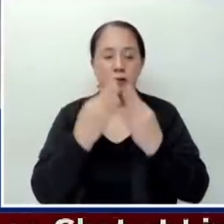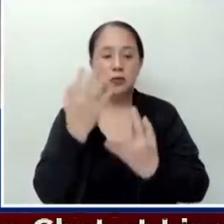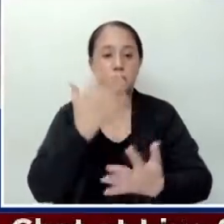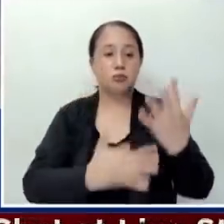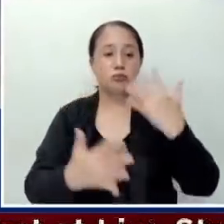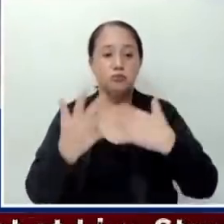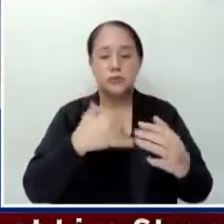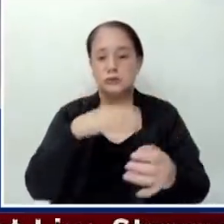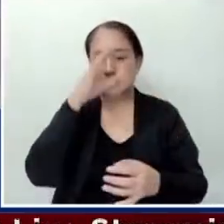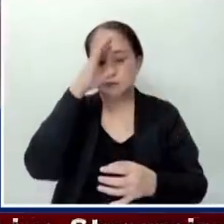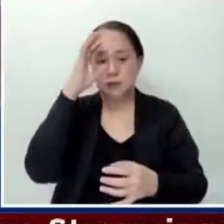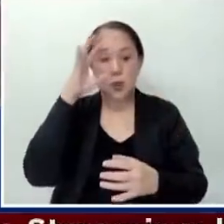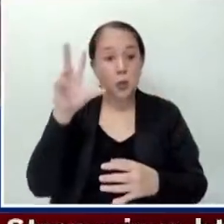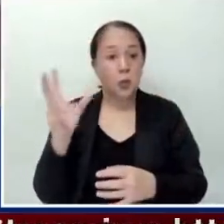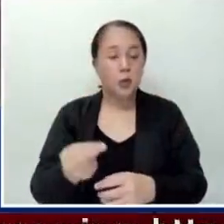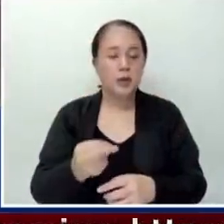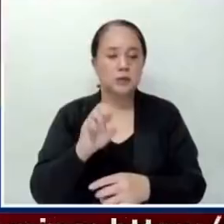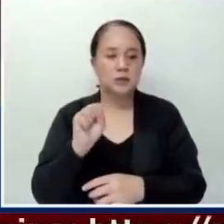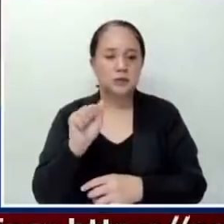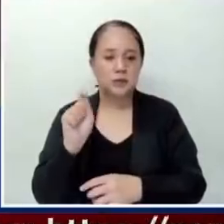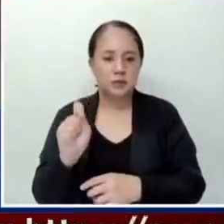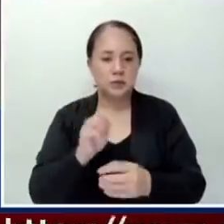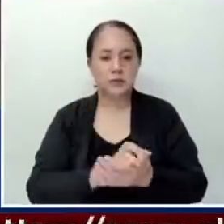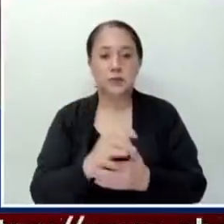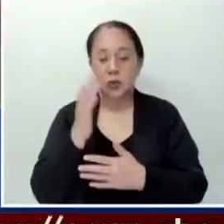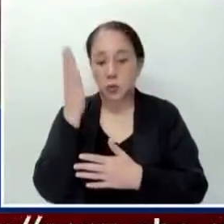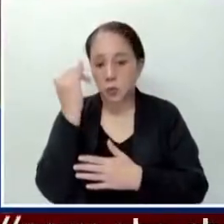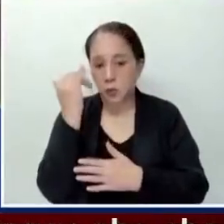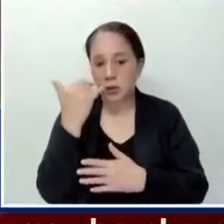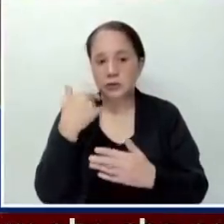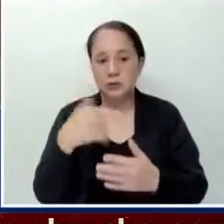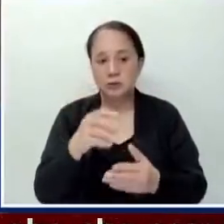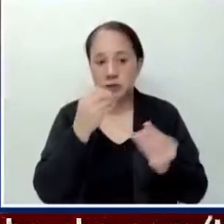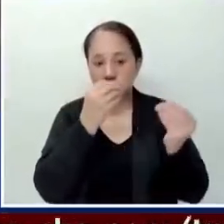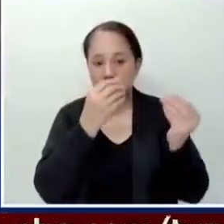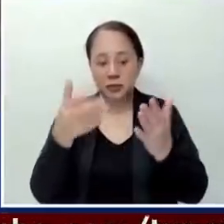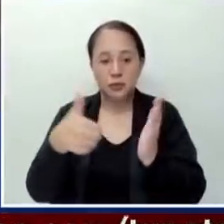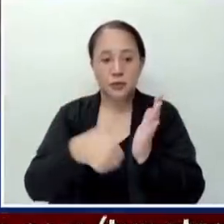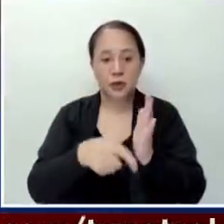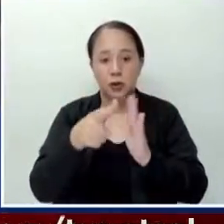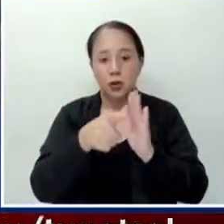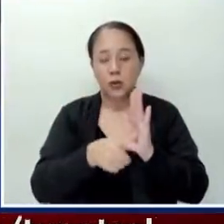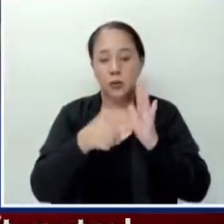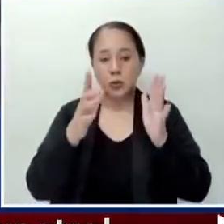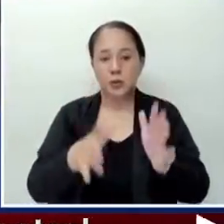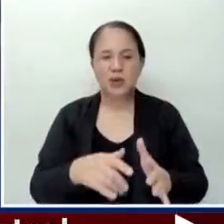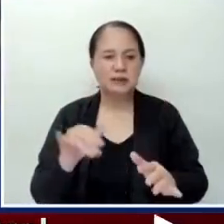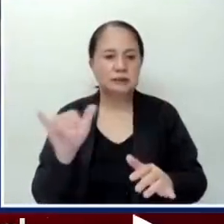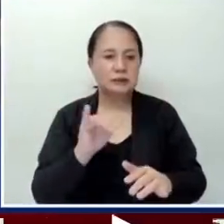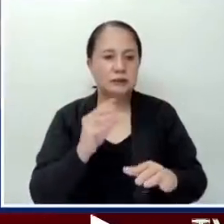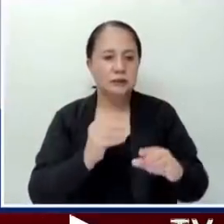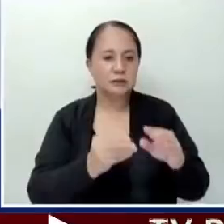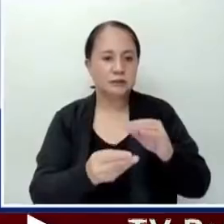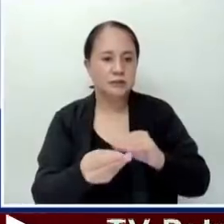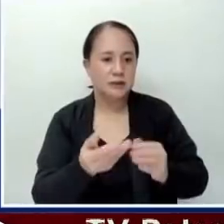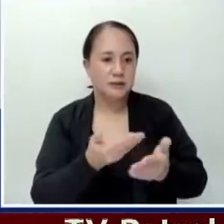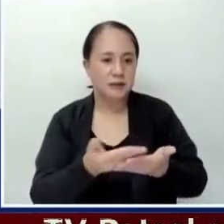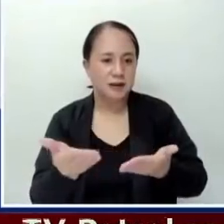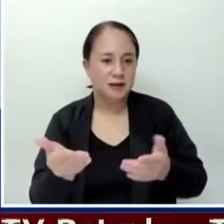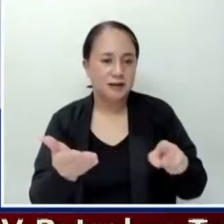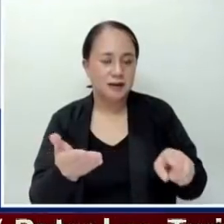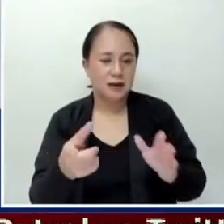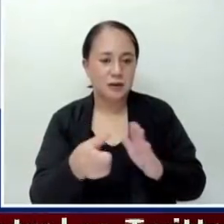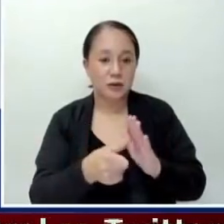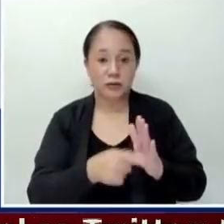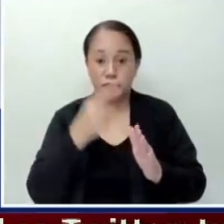Cavite City noong Sabado. Ito'y matapos sabihin ng isang election lawyer na isang uri ito ng vote buying. As far as